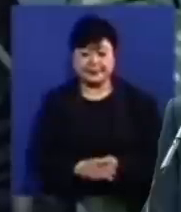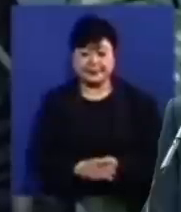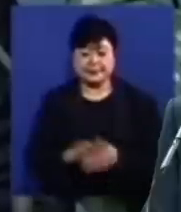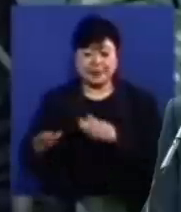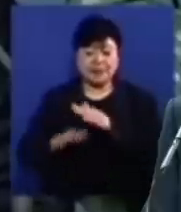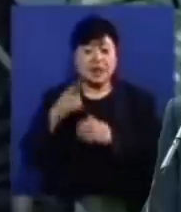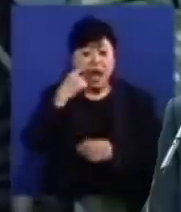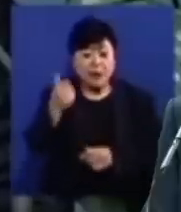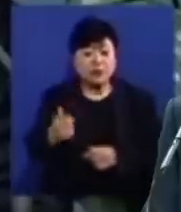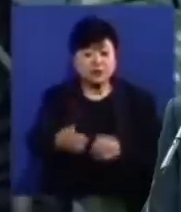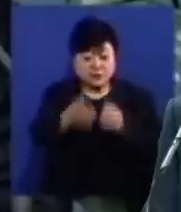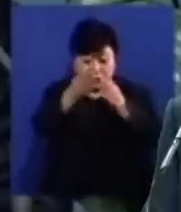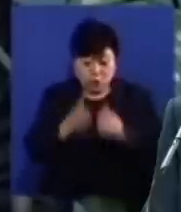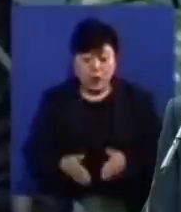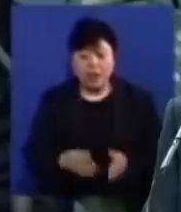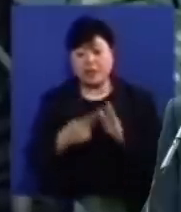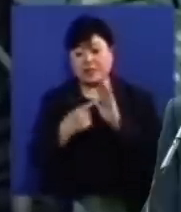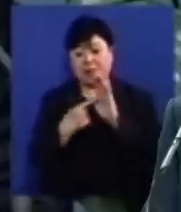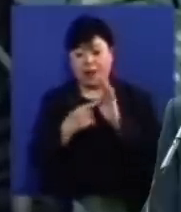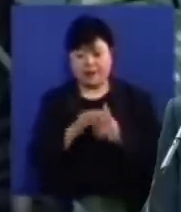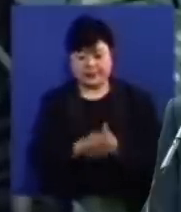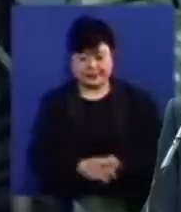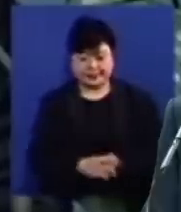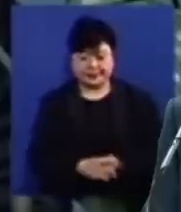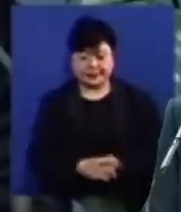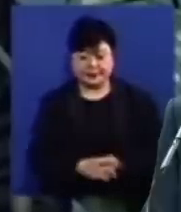가정의 아버지를 통해서 오는 것입니다.